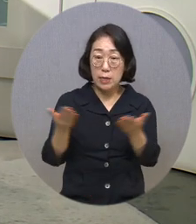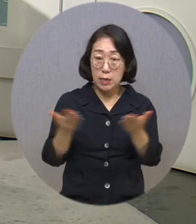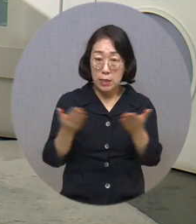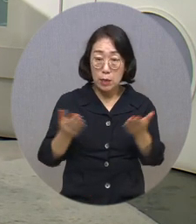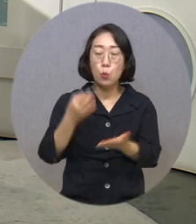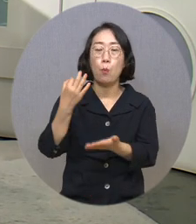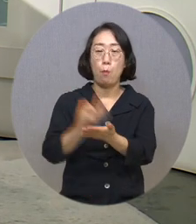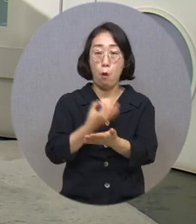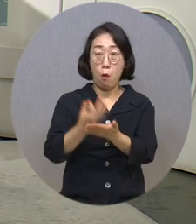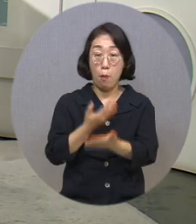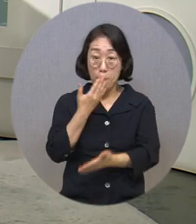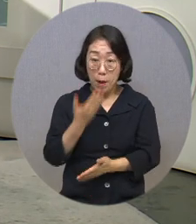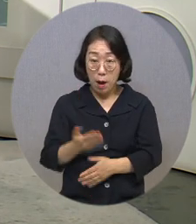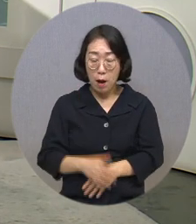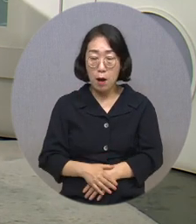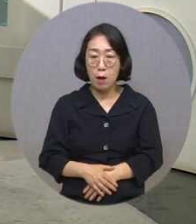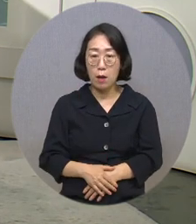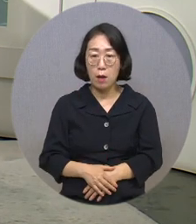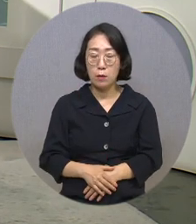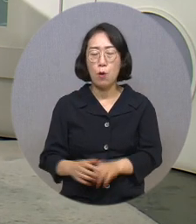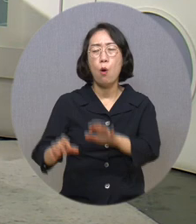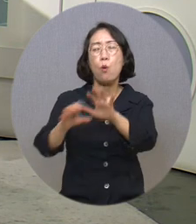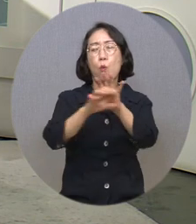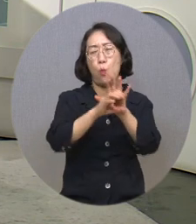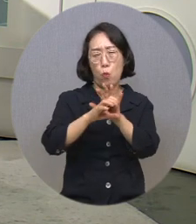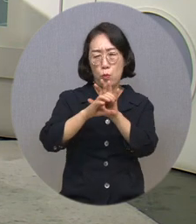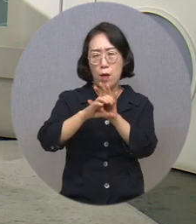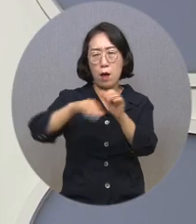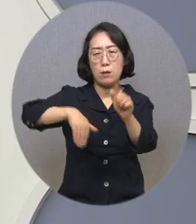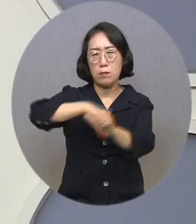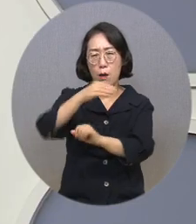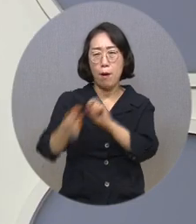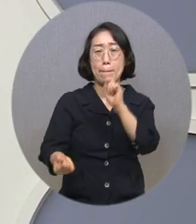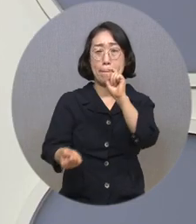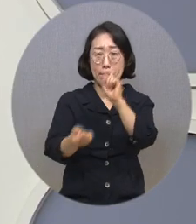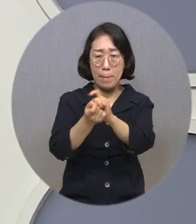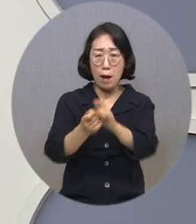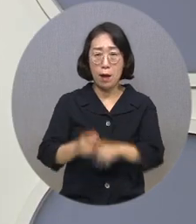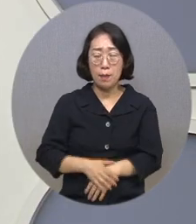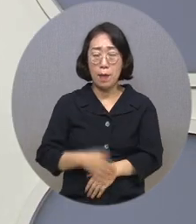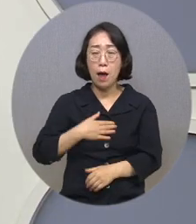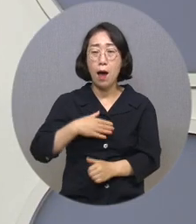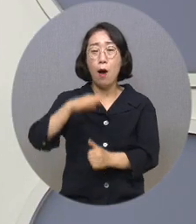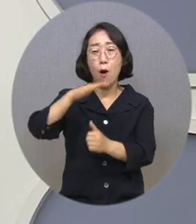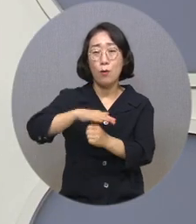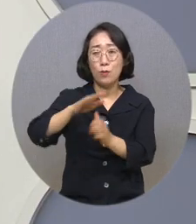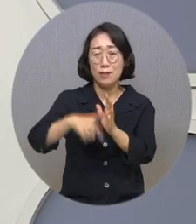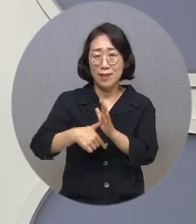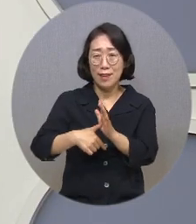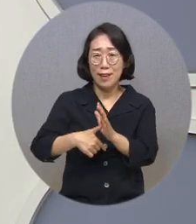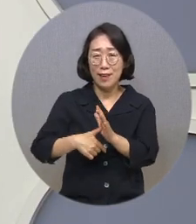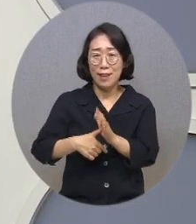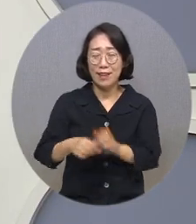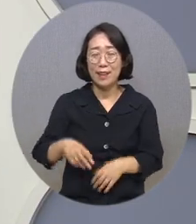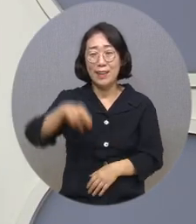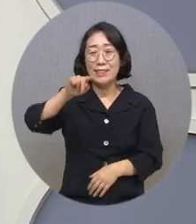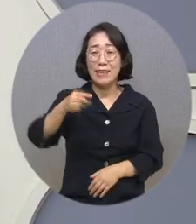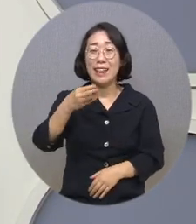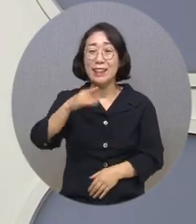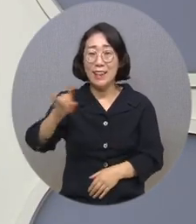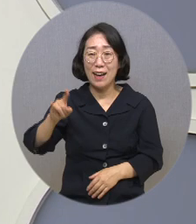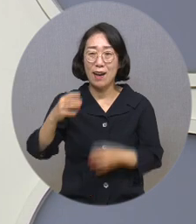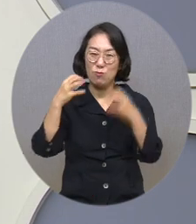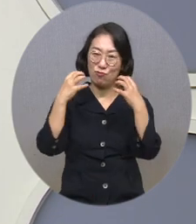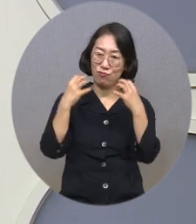이제 코로나 상황이 너무 닥쳐가지고 우리가 어렸을 때는 산타를 믿었잖아요. 옆집